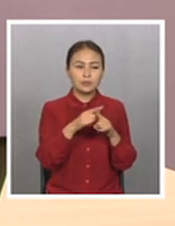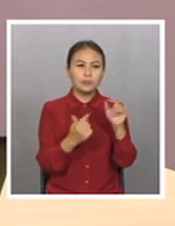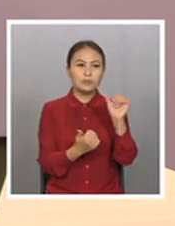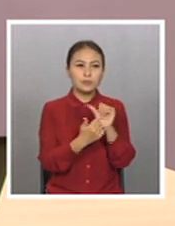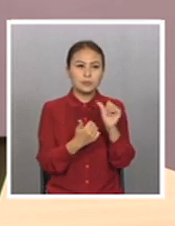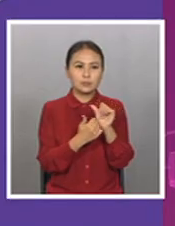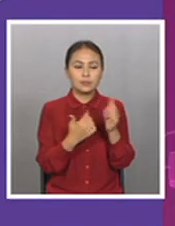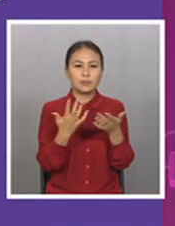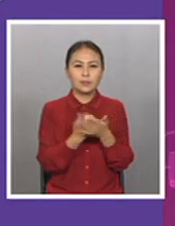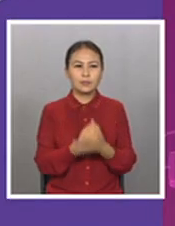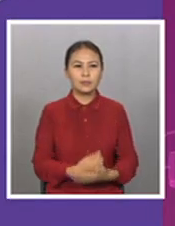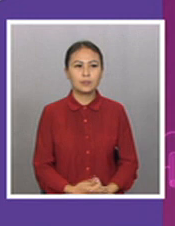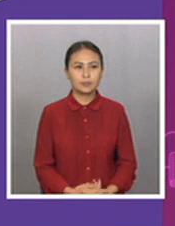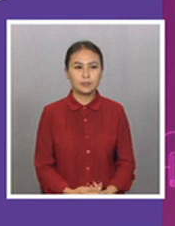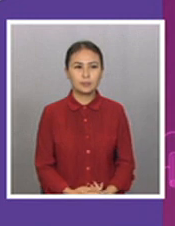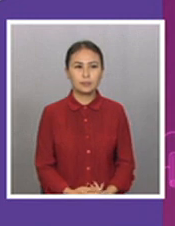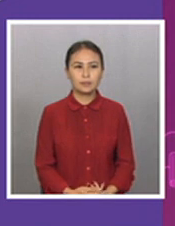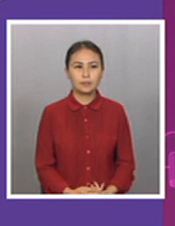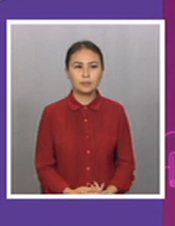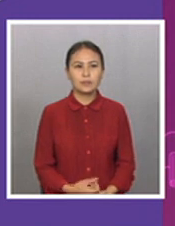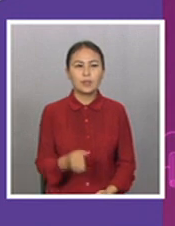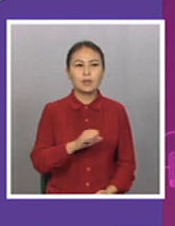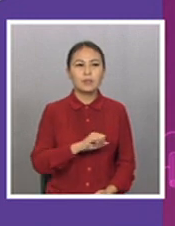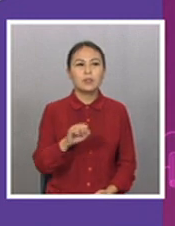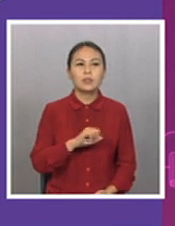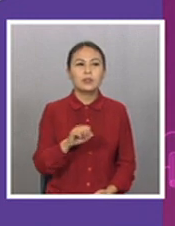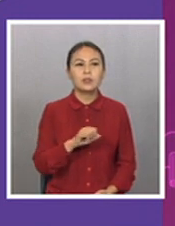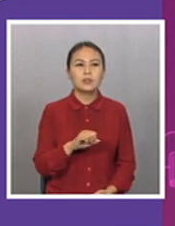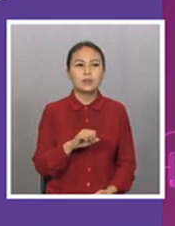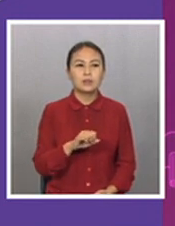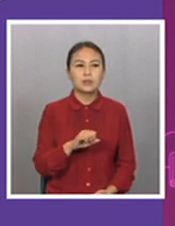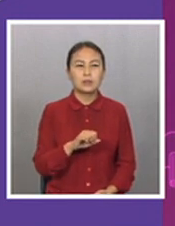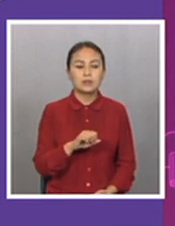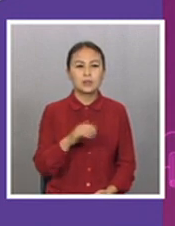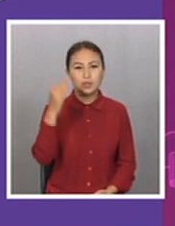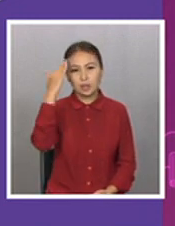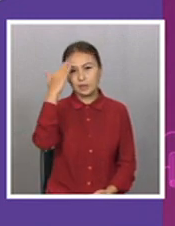тіркестерін табамыз. Бесікті жатқа сатпайды.